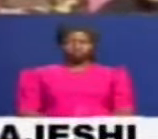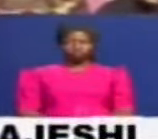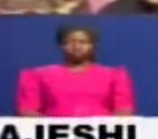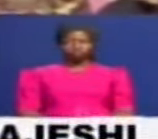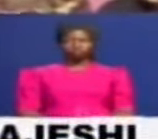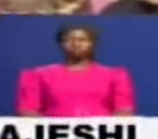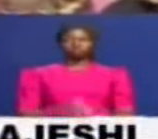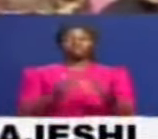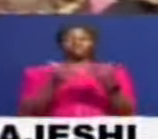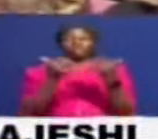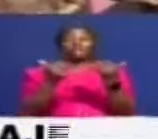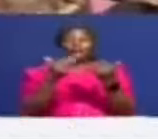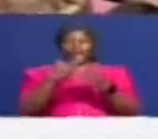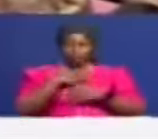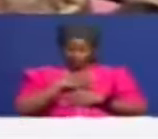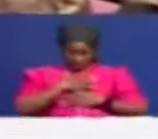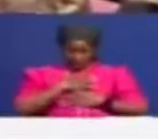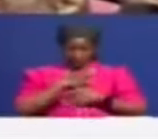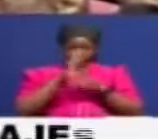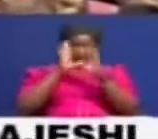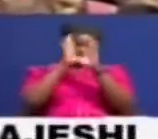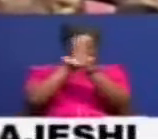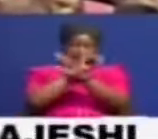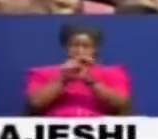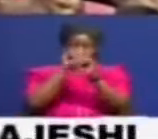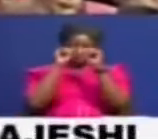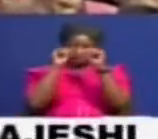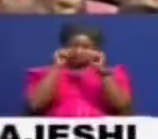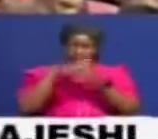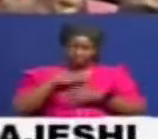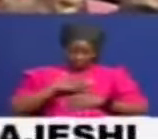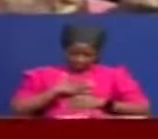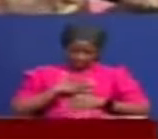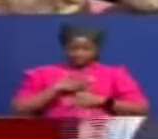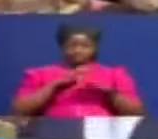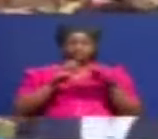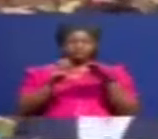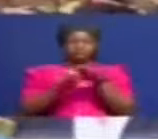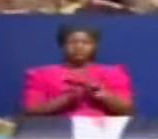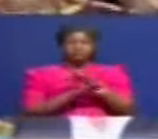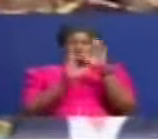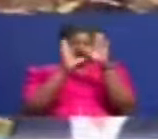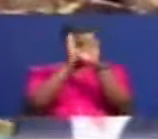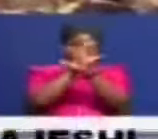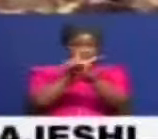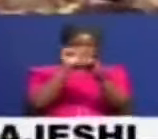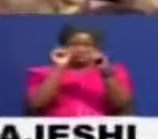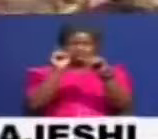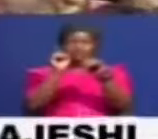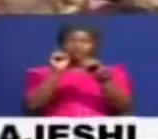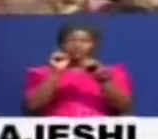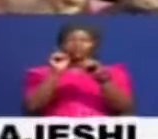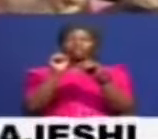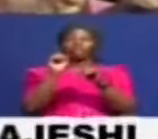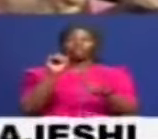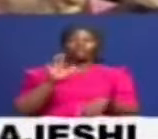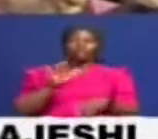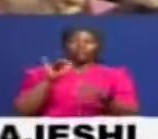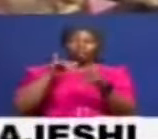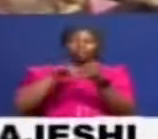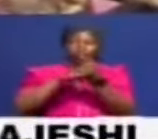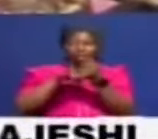Basi Mheshimiwa Rais, Mheshimiwa Naibu wa Rais, Mama wa Taifa, aliyekuwa Waziri